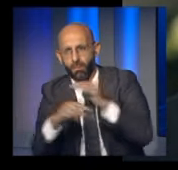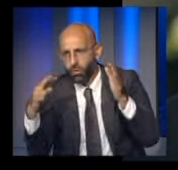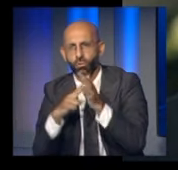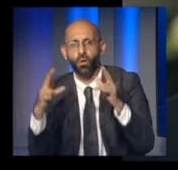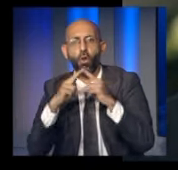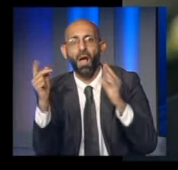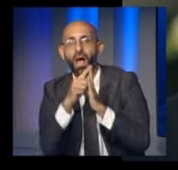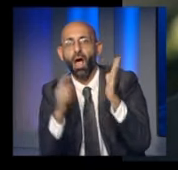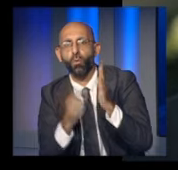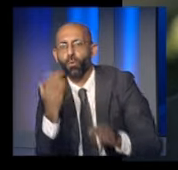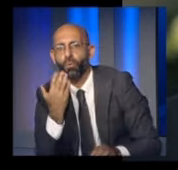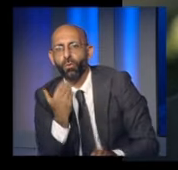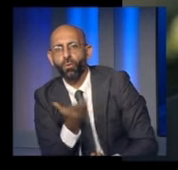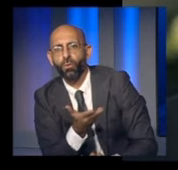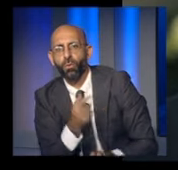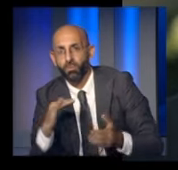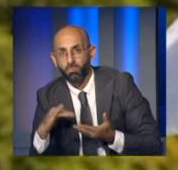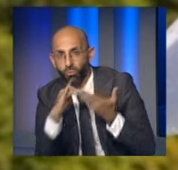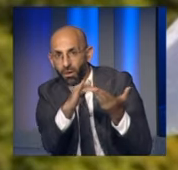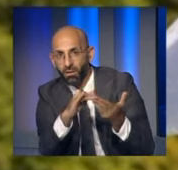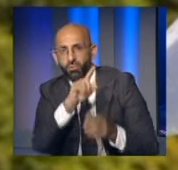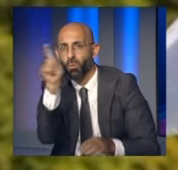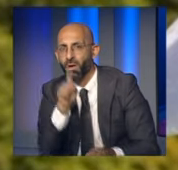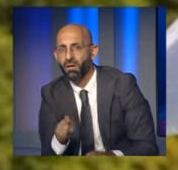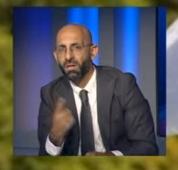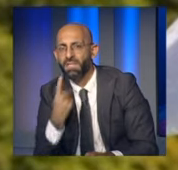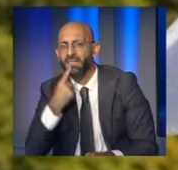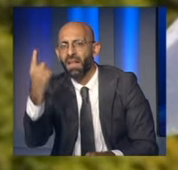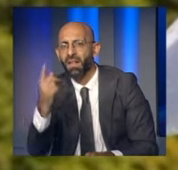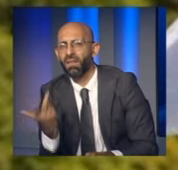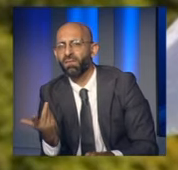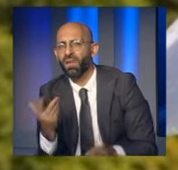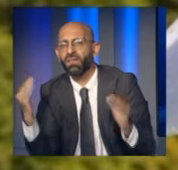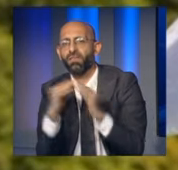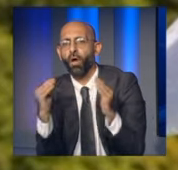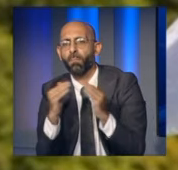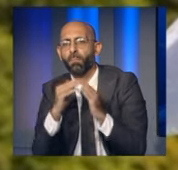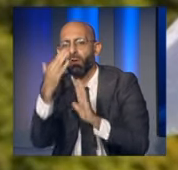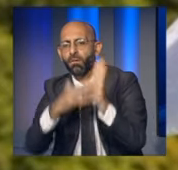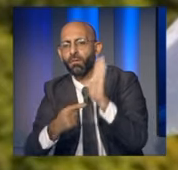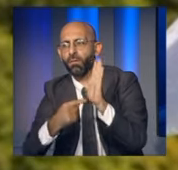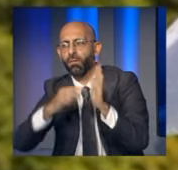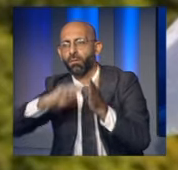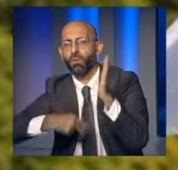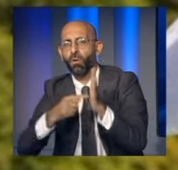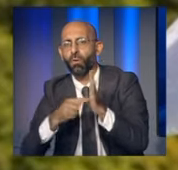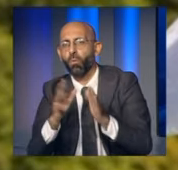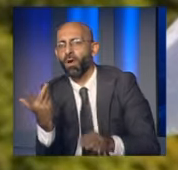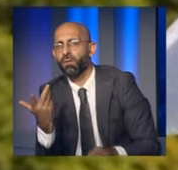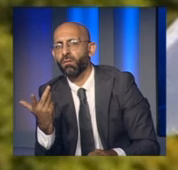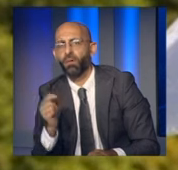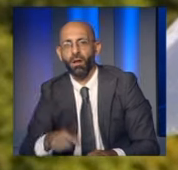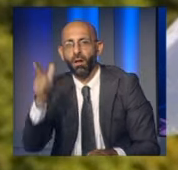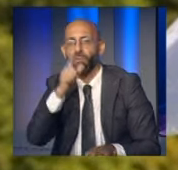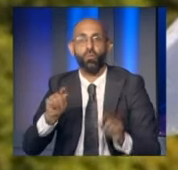مع المهاجرين غير الشرعيين كما لو كانوا لاجئين وتوزيع المساعدات عليهم، أم بتجاهله مرور السنة التي